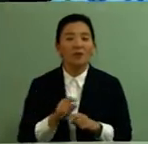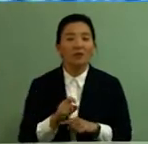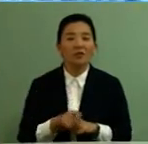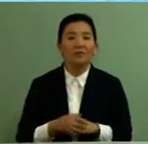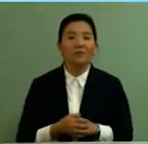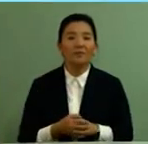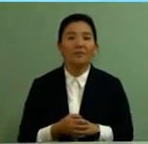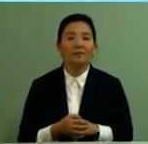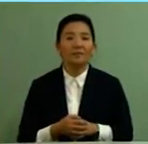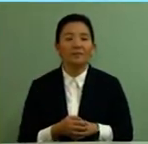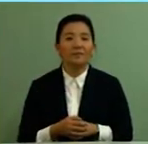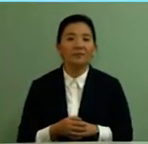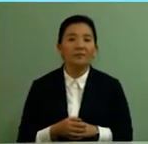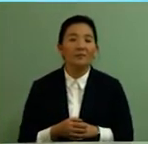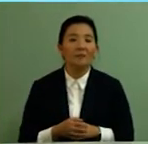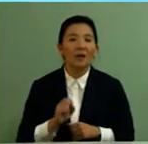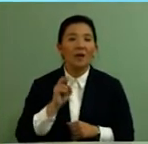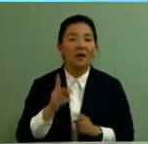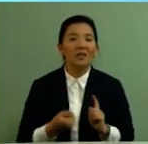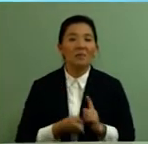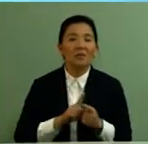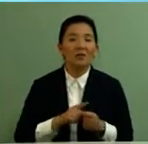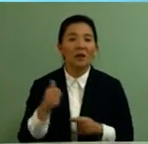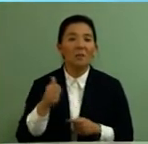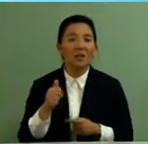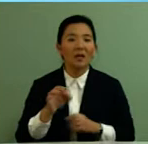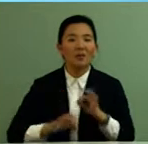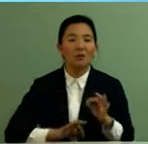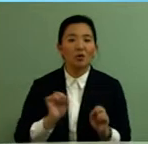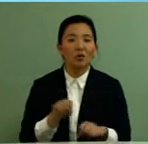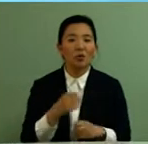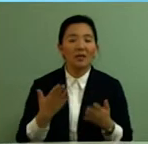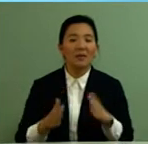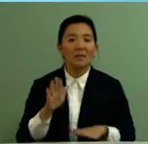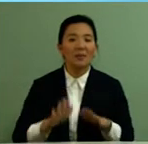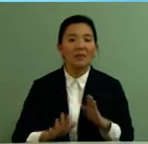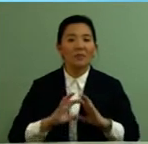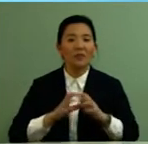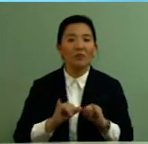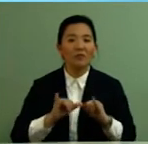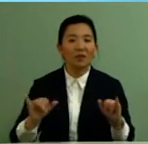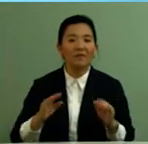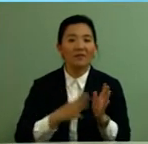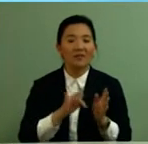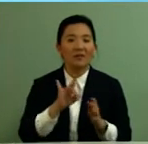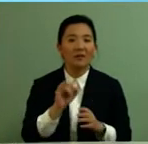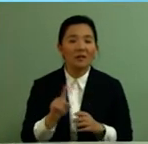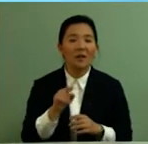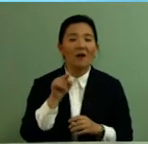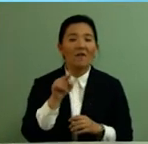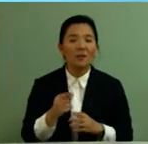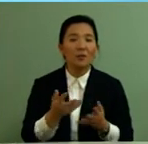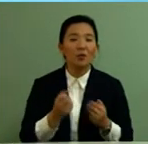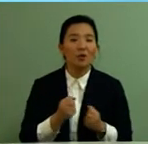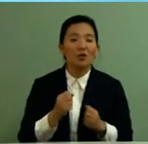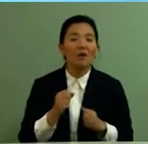задаче. Как изменилась бы первая космическая скорость, если масса планет увеличилась бы в 9 раз? Вы